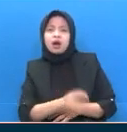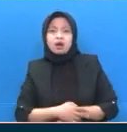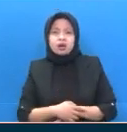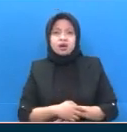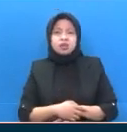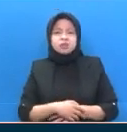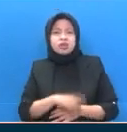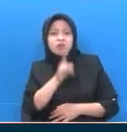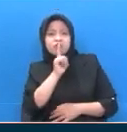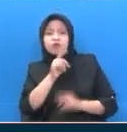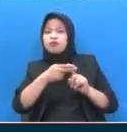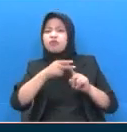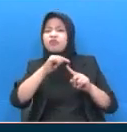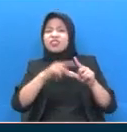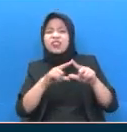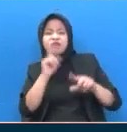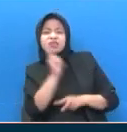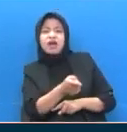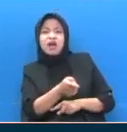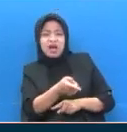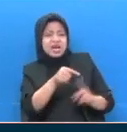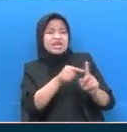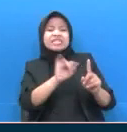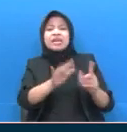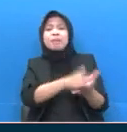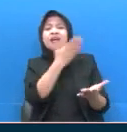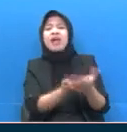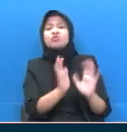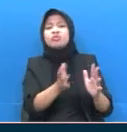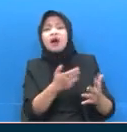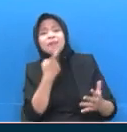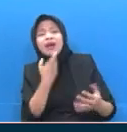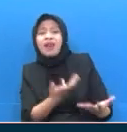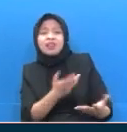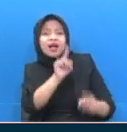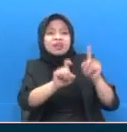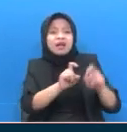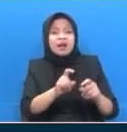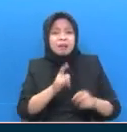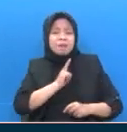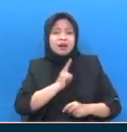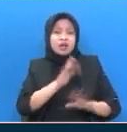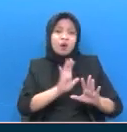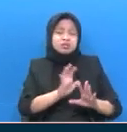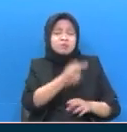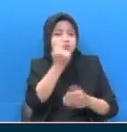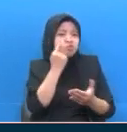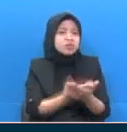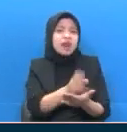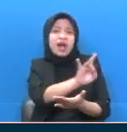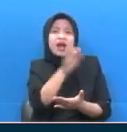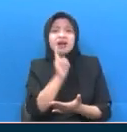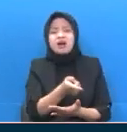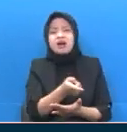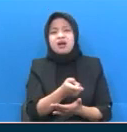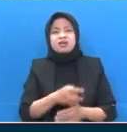masih difitnah. Sedangkan almarhum ini adalah orang yang baik, hubungannya juga baik dengan kekasihnya Vera. Tetapi saya tidak juga